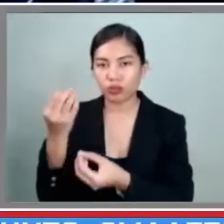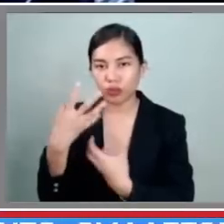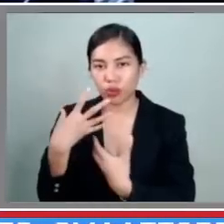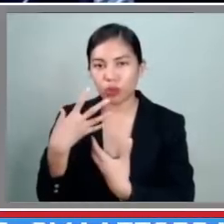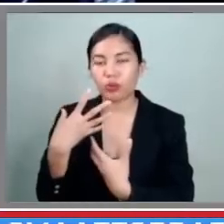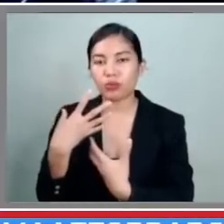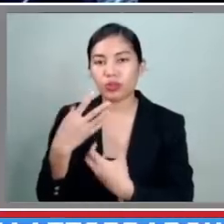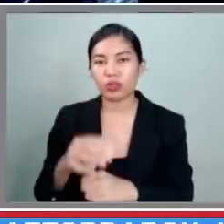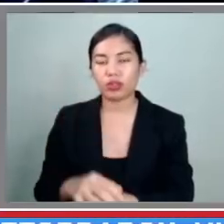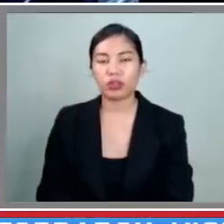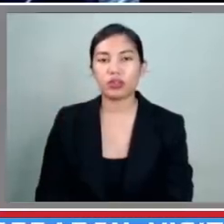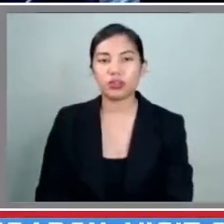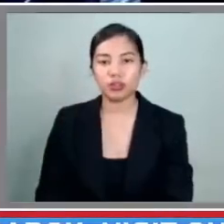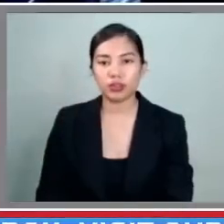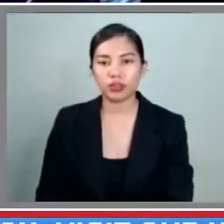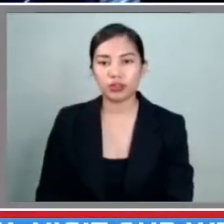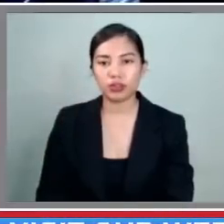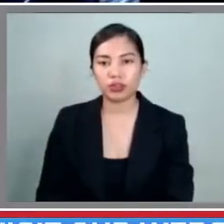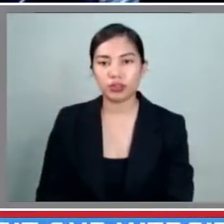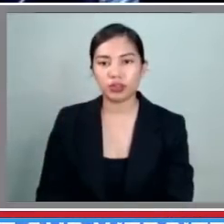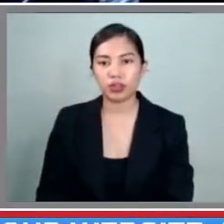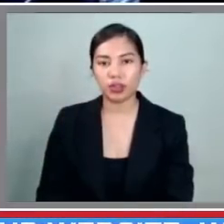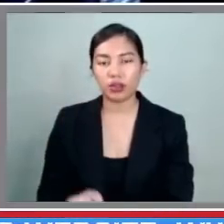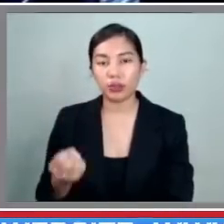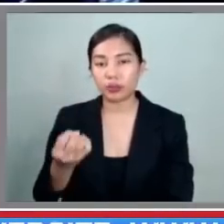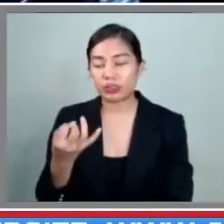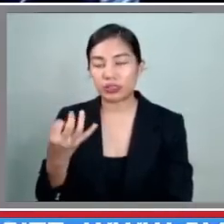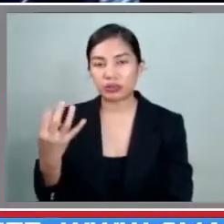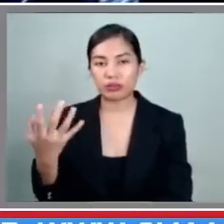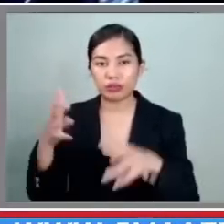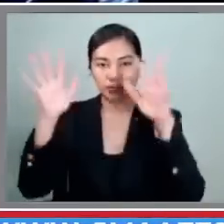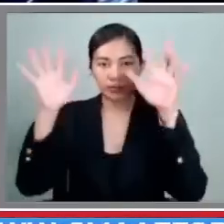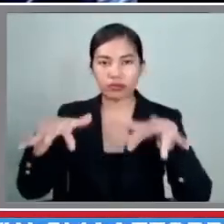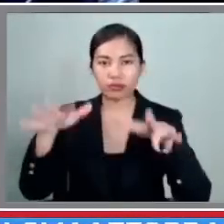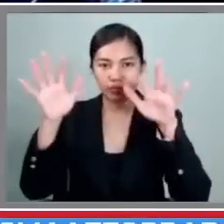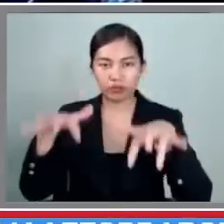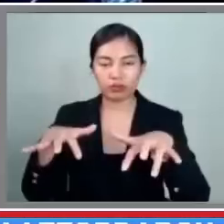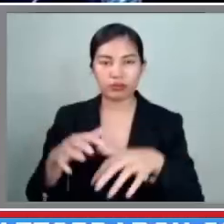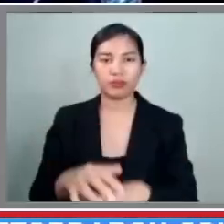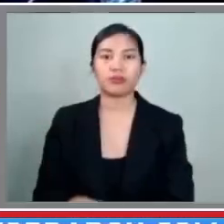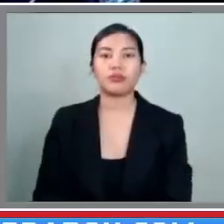yung ini-expect na ulan dito sa ating watershed. So,